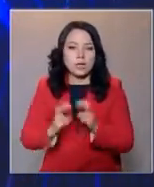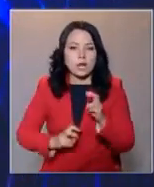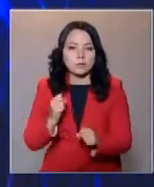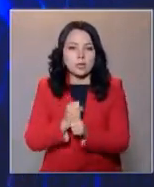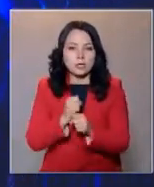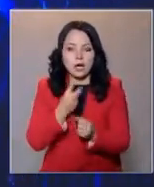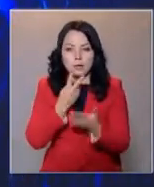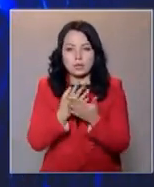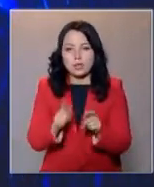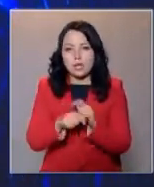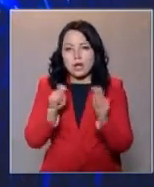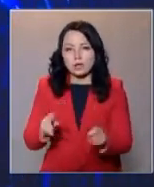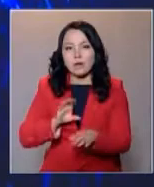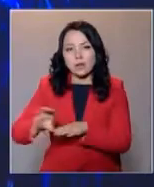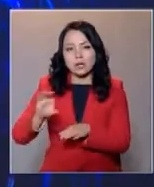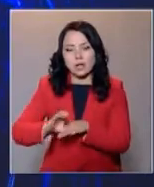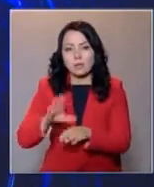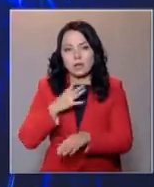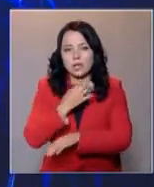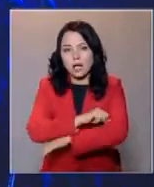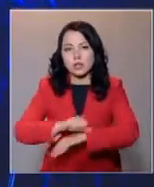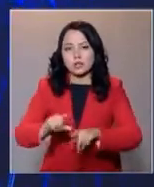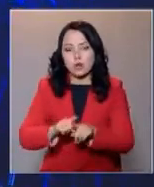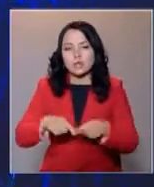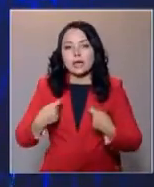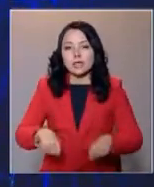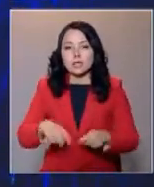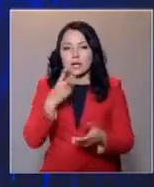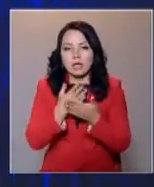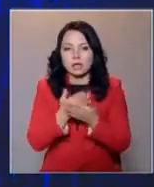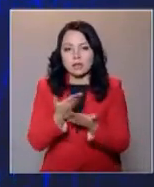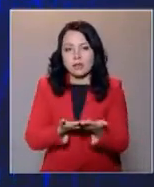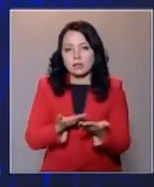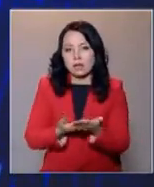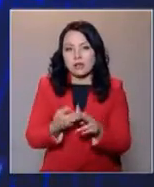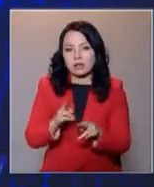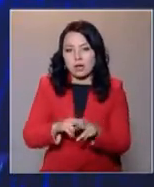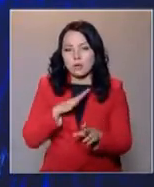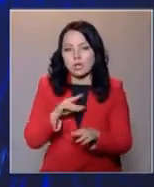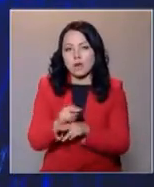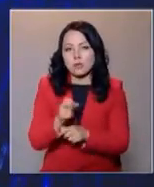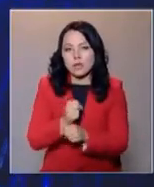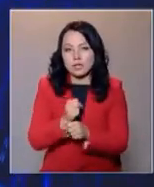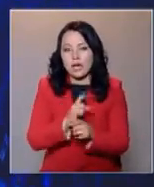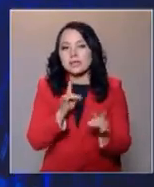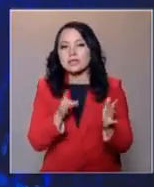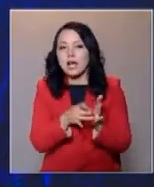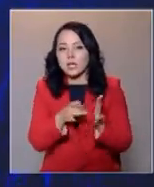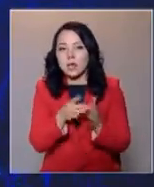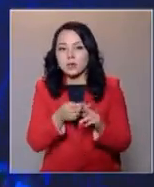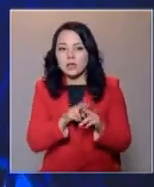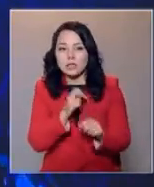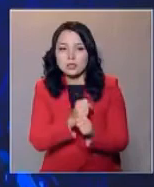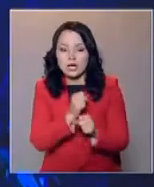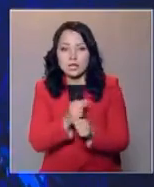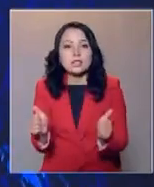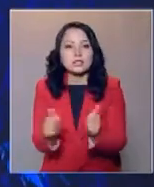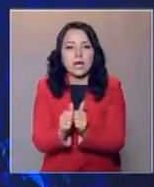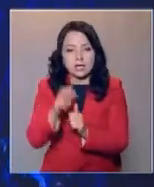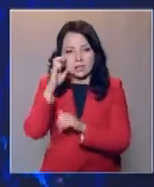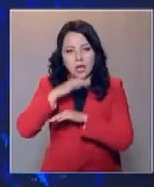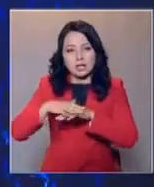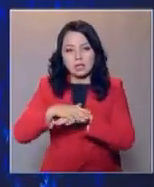производства поставляют продукцию на приграничные рынки. Вот, например, предприятие по обработке стекла отправляет в соседнюю страну